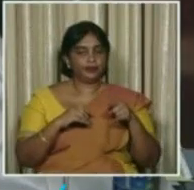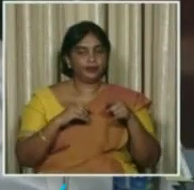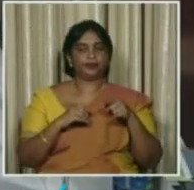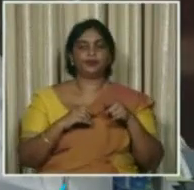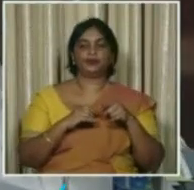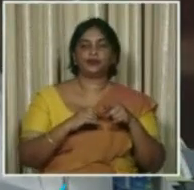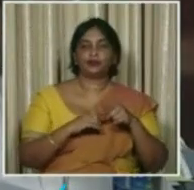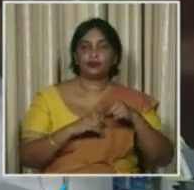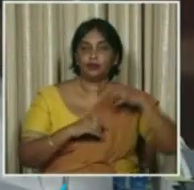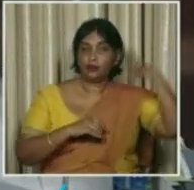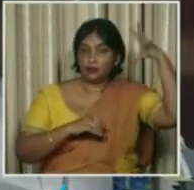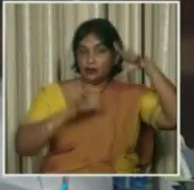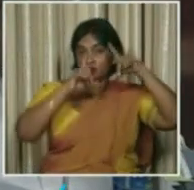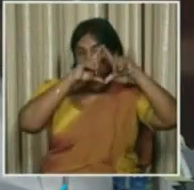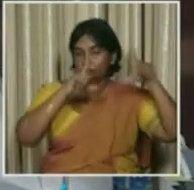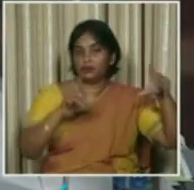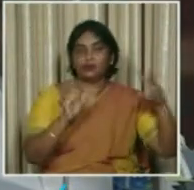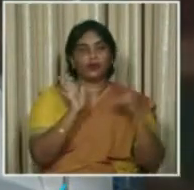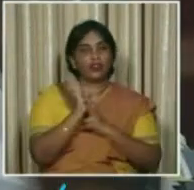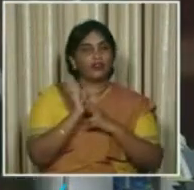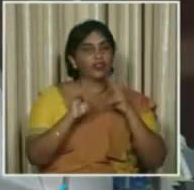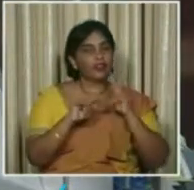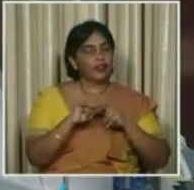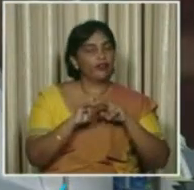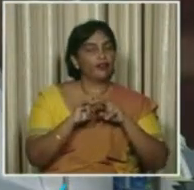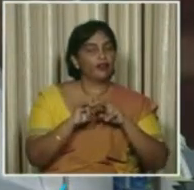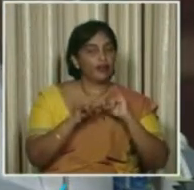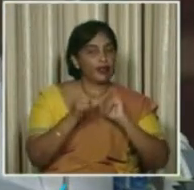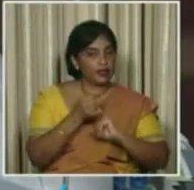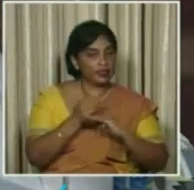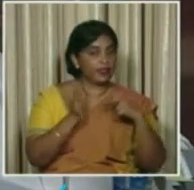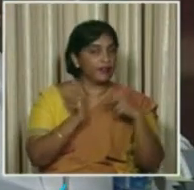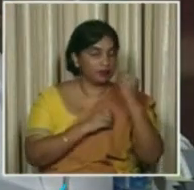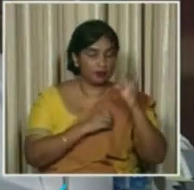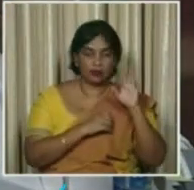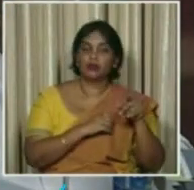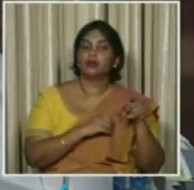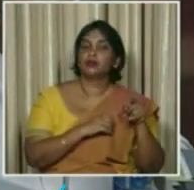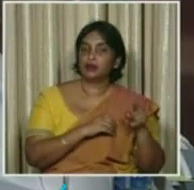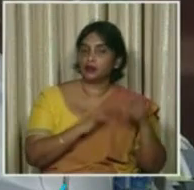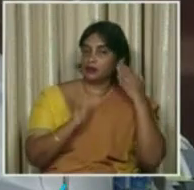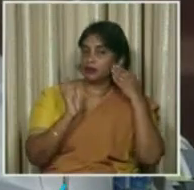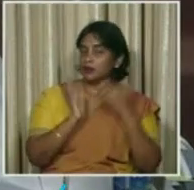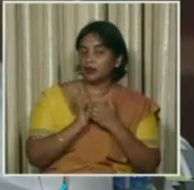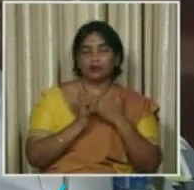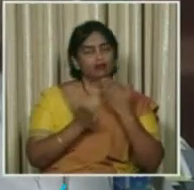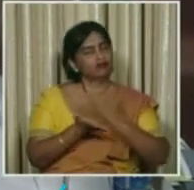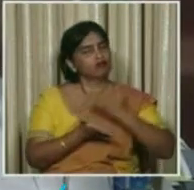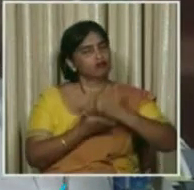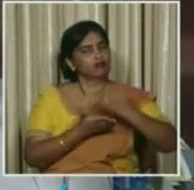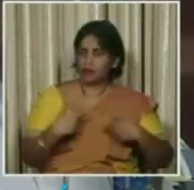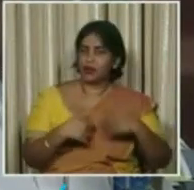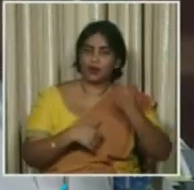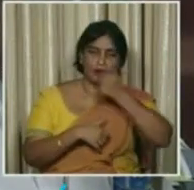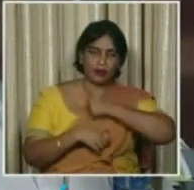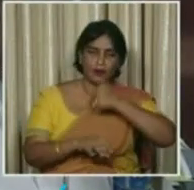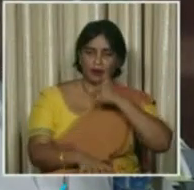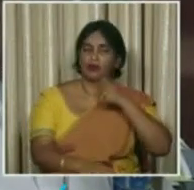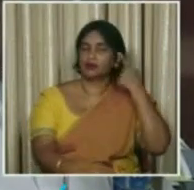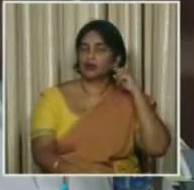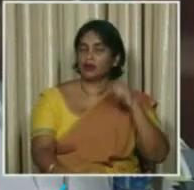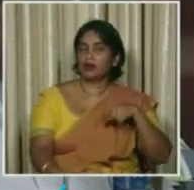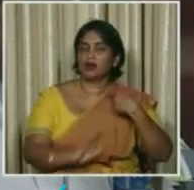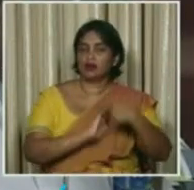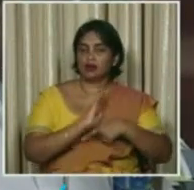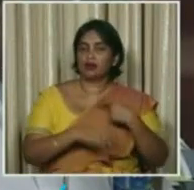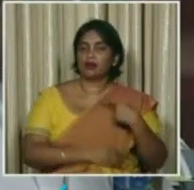සෝලාර් ව්‍යාප්තියේ සිට VFS IBS ආයතන වෙත වීසා නිකුත් කිරීමට ලබා දීම දක්වත් නොනවතින දූෂණ වාර්තා වෙන්නේ රට